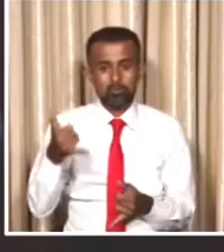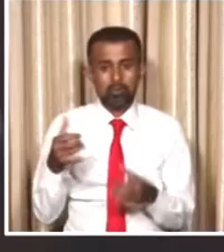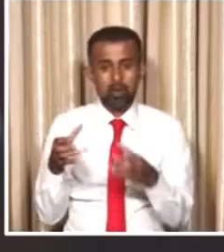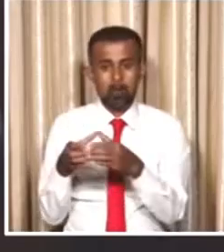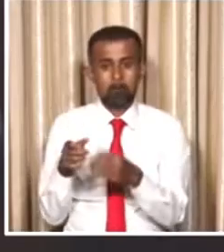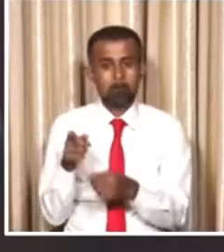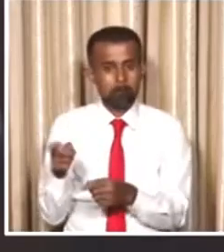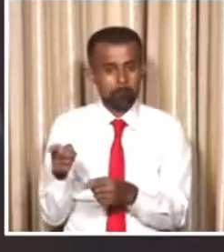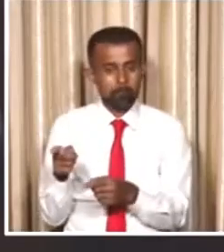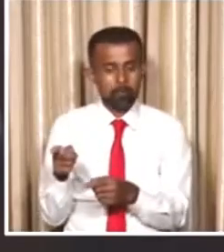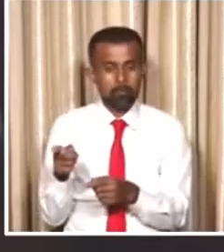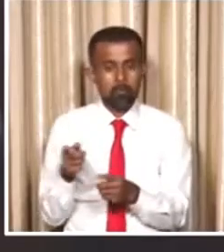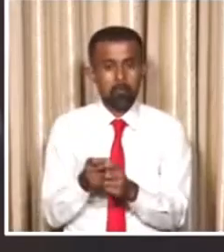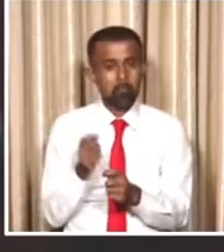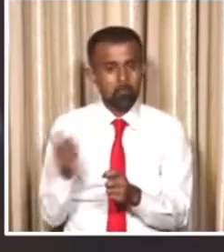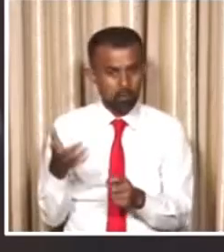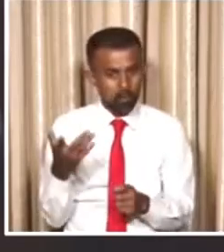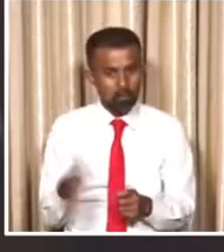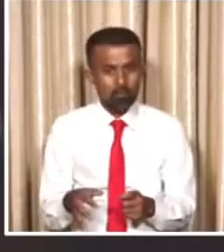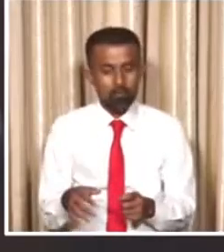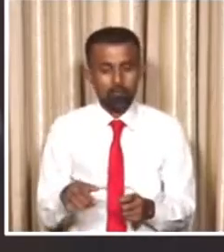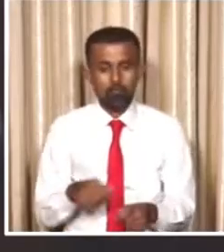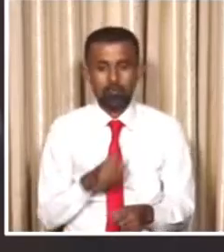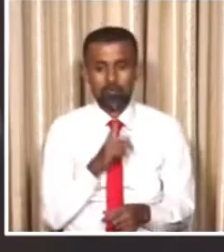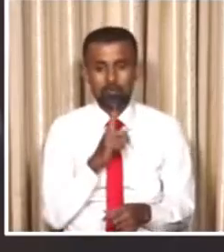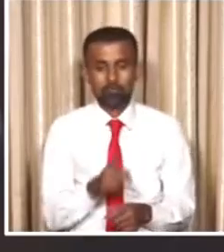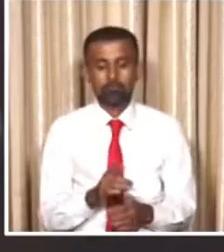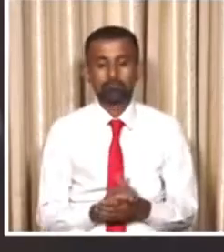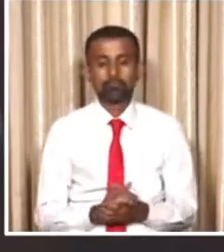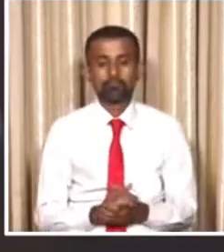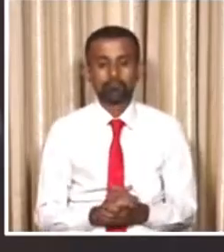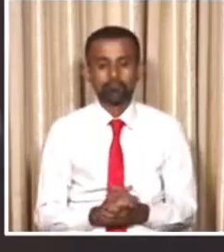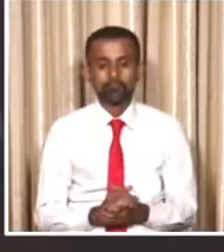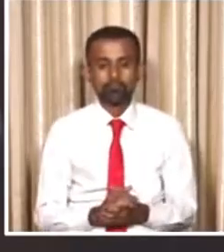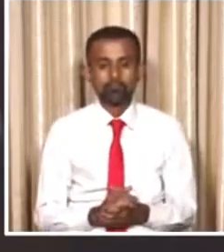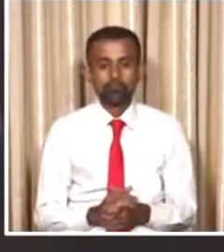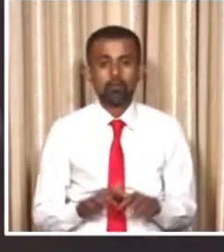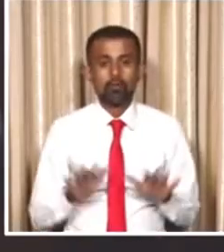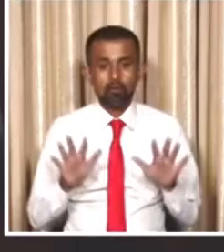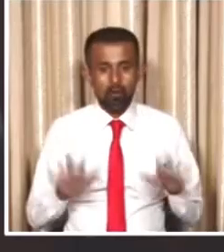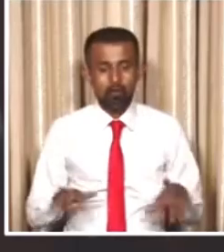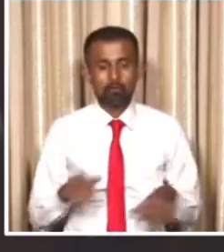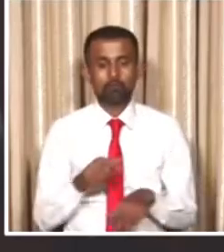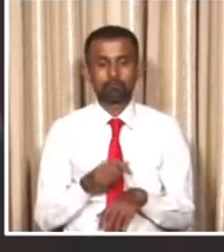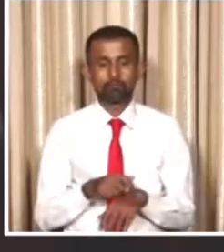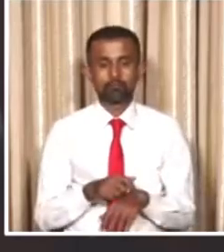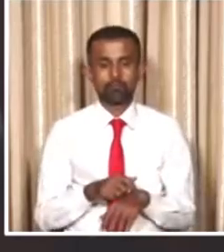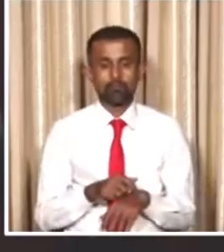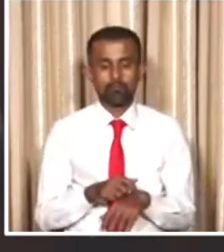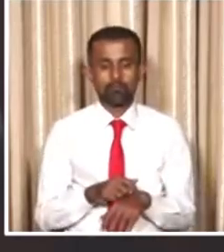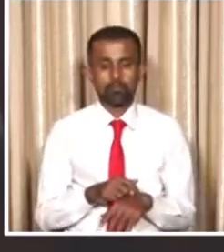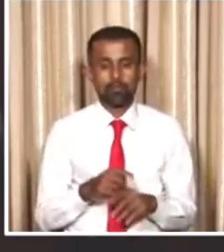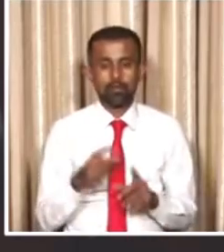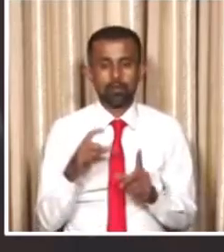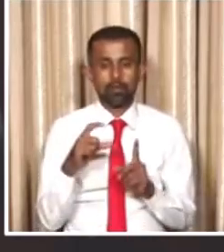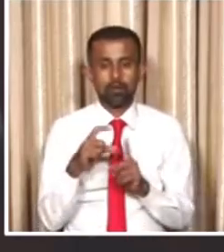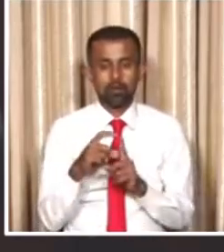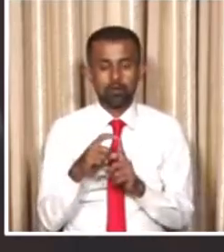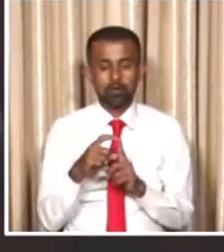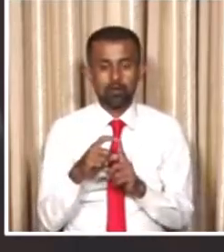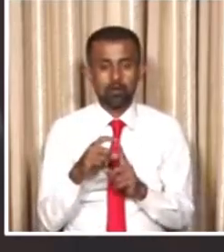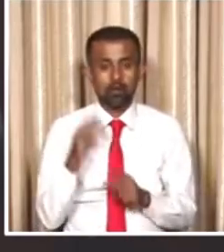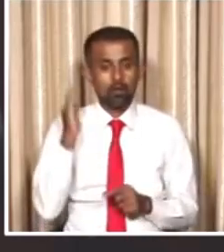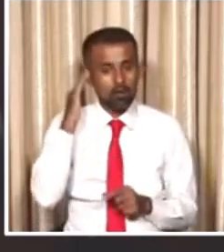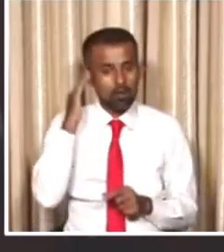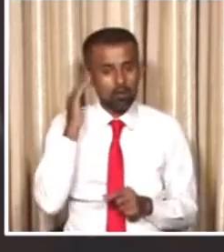කියන එකත් මේ අවස්ථාවේදී අපි කියන්නට ඕනේ. ඉතින් ඇත්තටම අවසාන වශයෙන් අපි ඒ නිසා ඩයනා කුමාරී